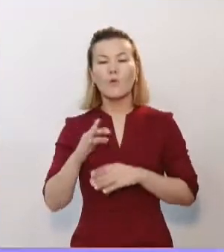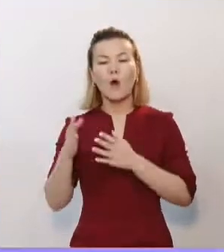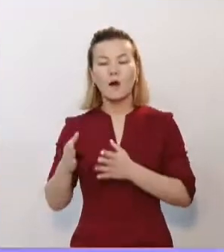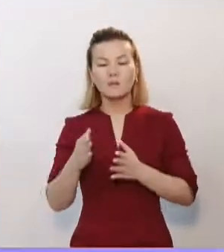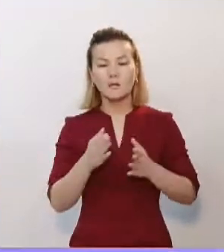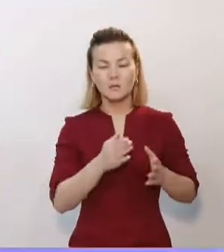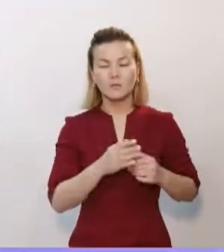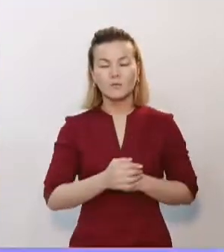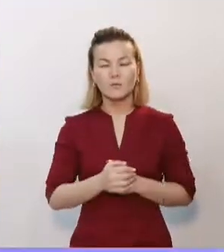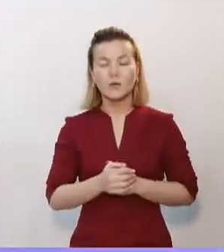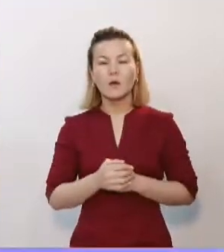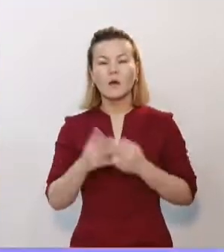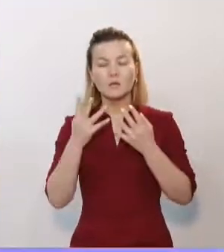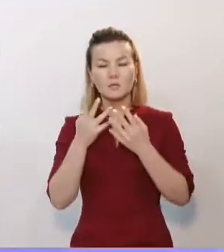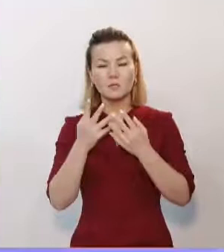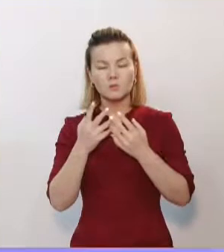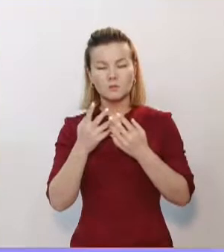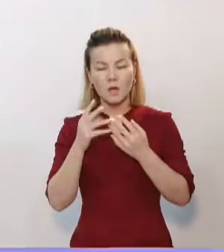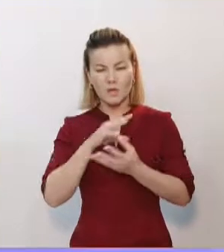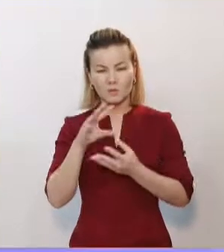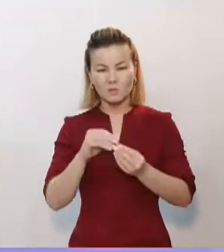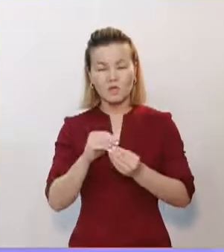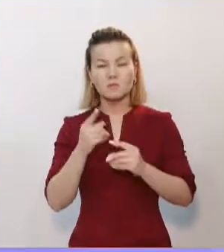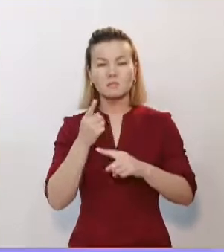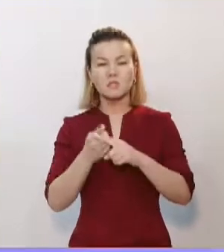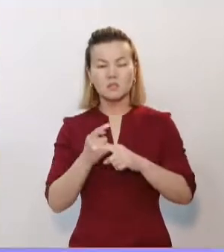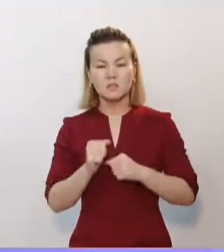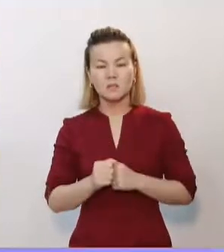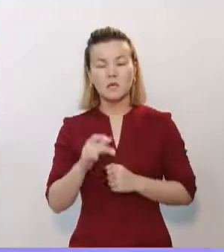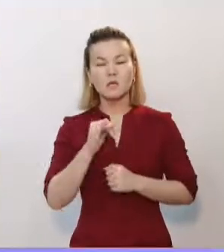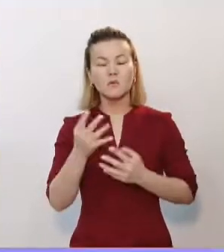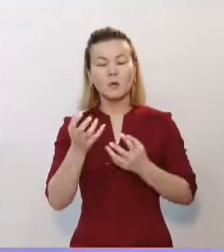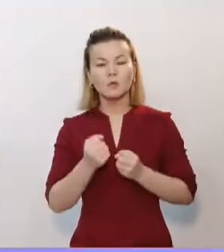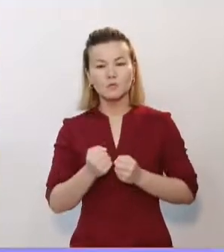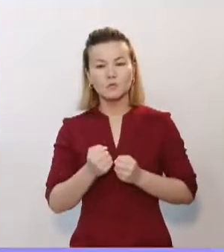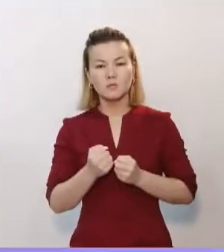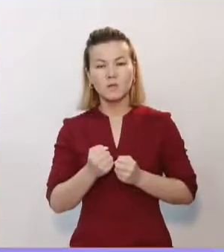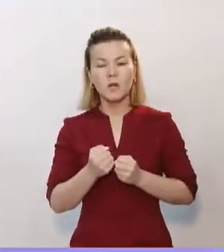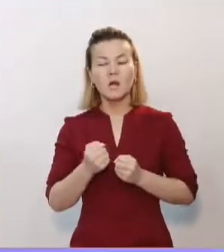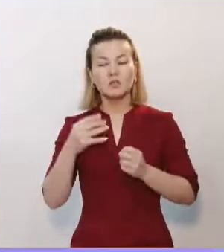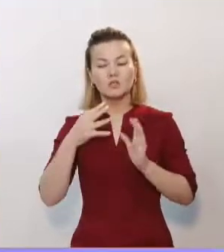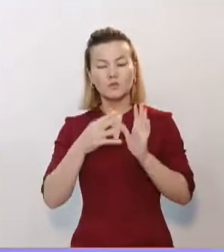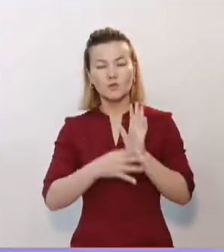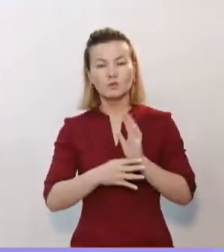алгоритму. Результаты сложите. И получите